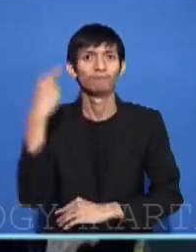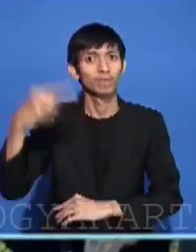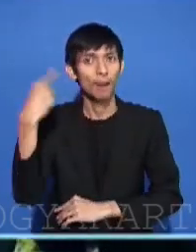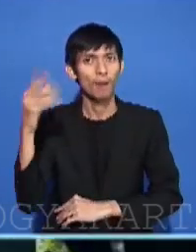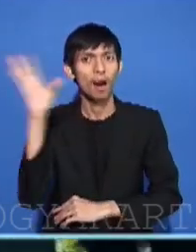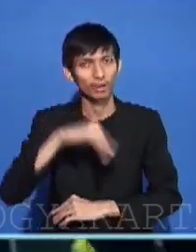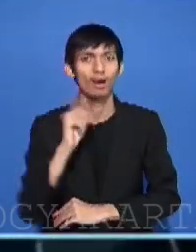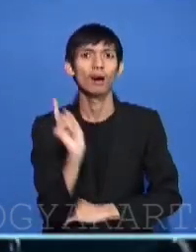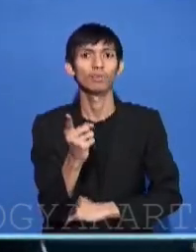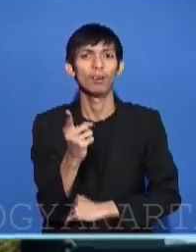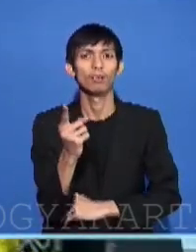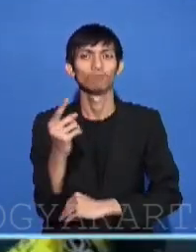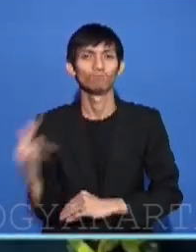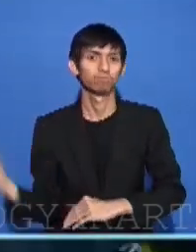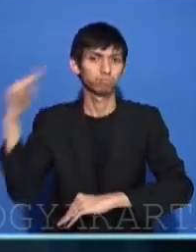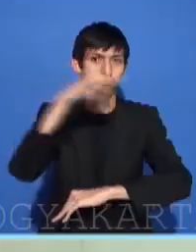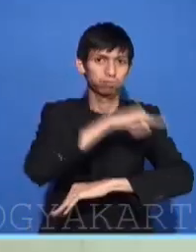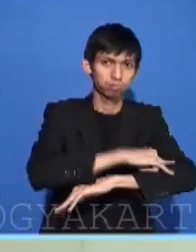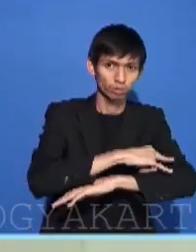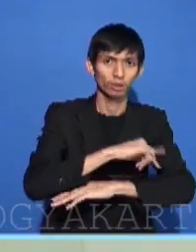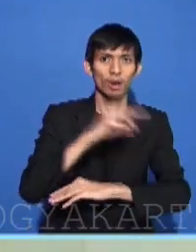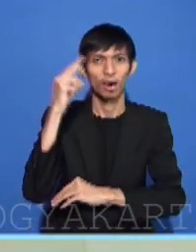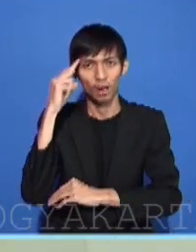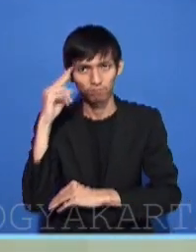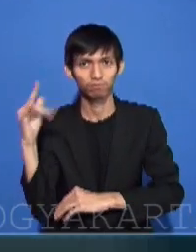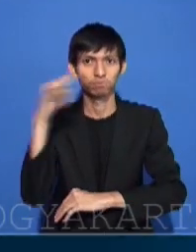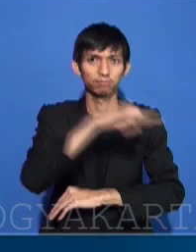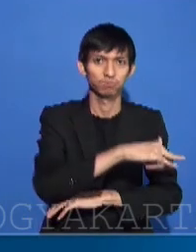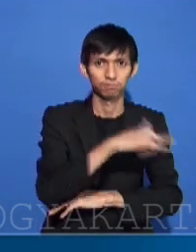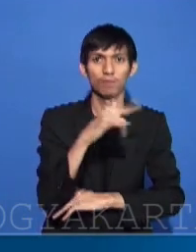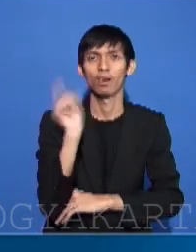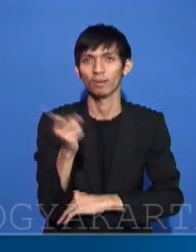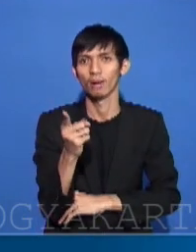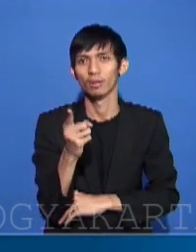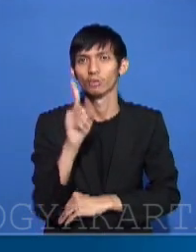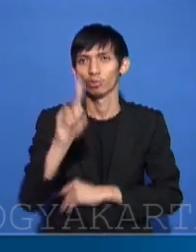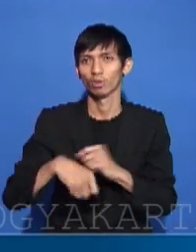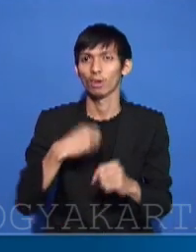jamaah haji yang berangkat dari YIA. Haji tahun ini kita